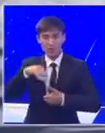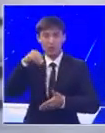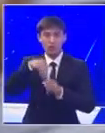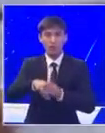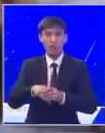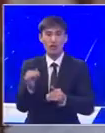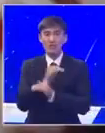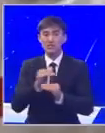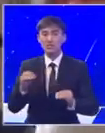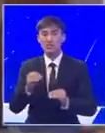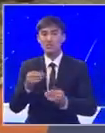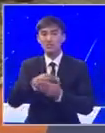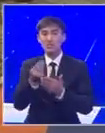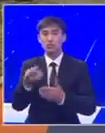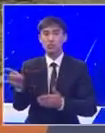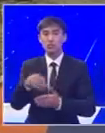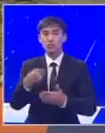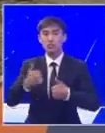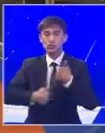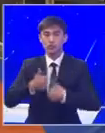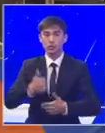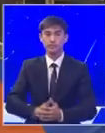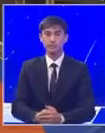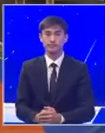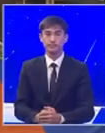в официальный календарь республиканских турниров.